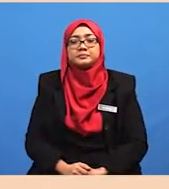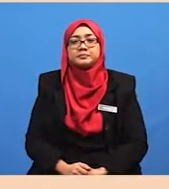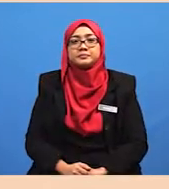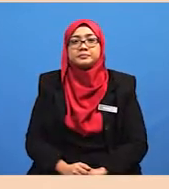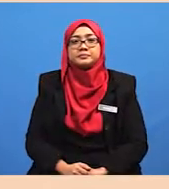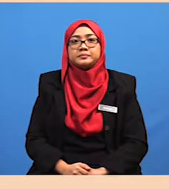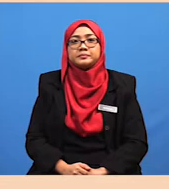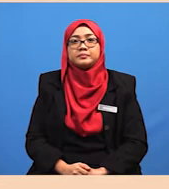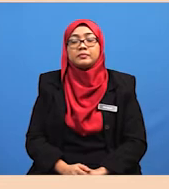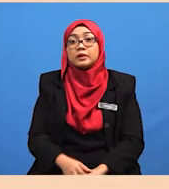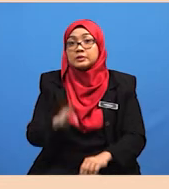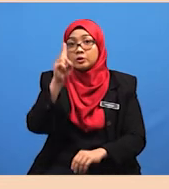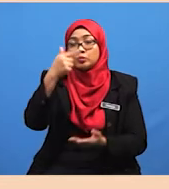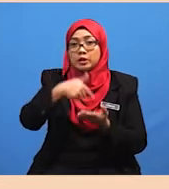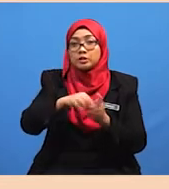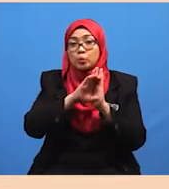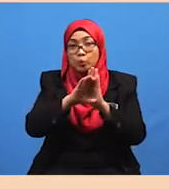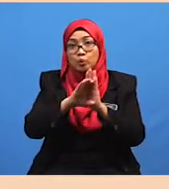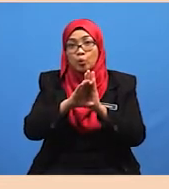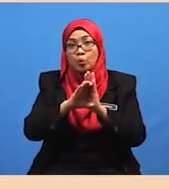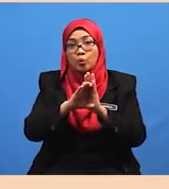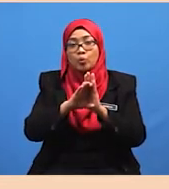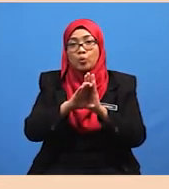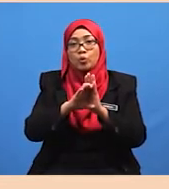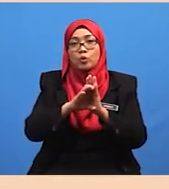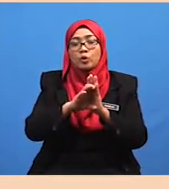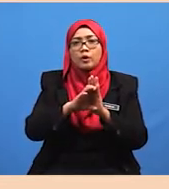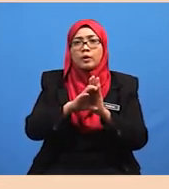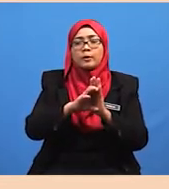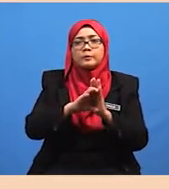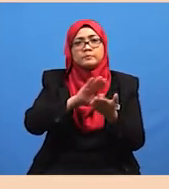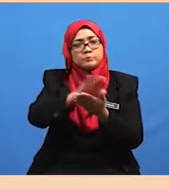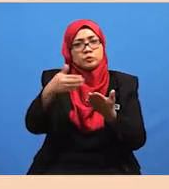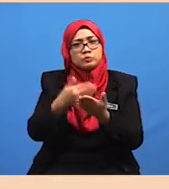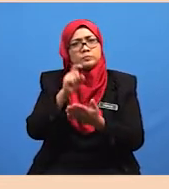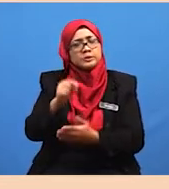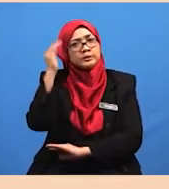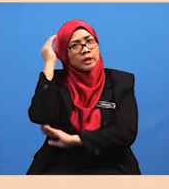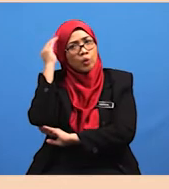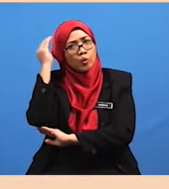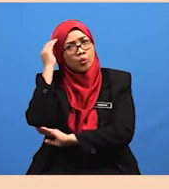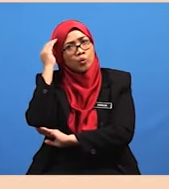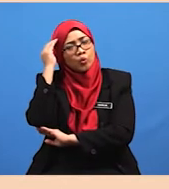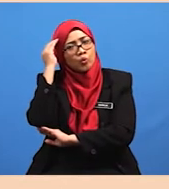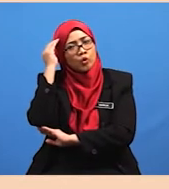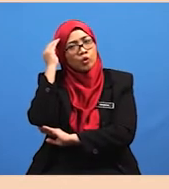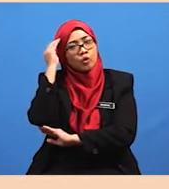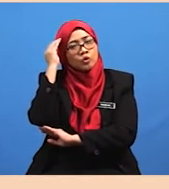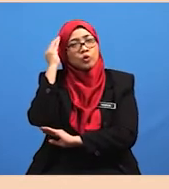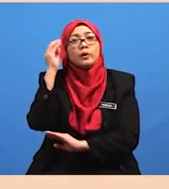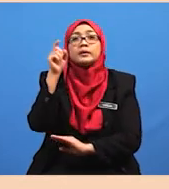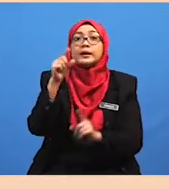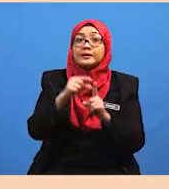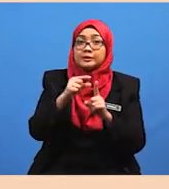rumusannya belajar belanja menumpuk ke terhadap kaset